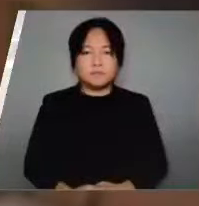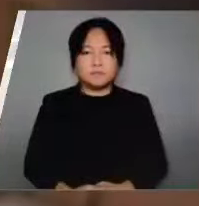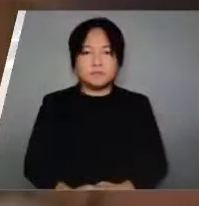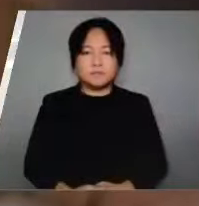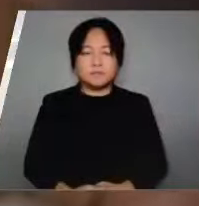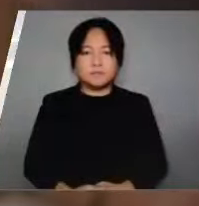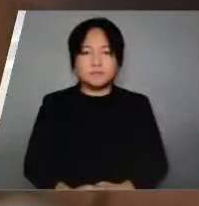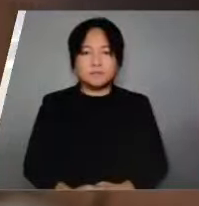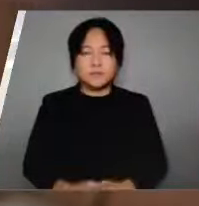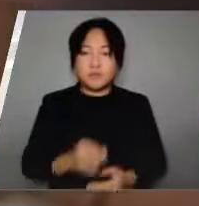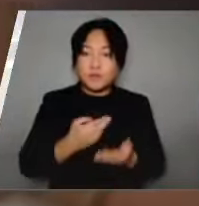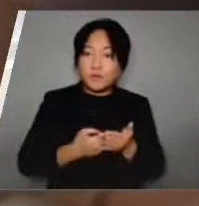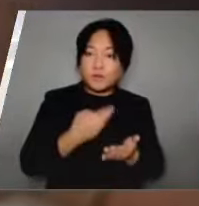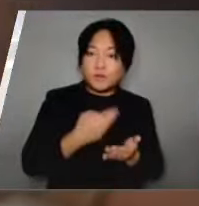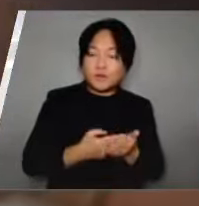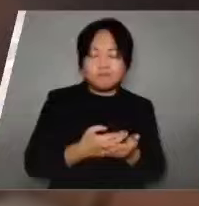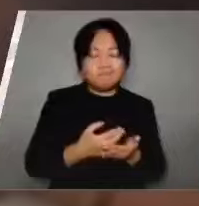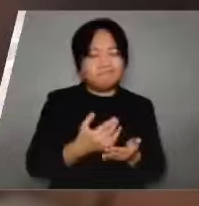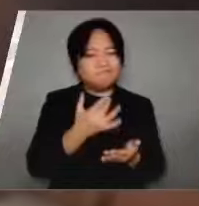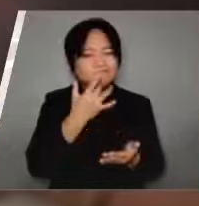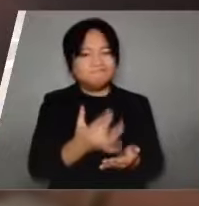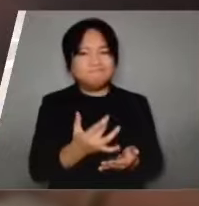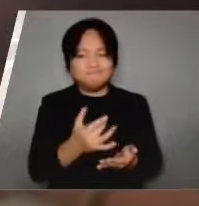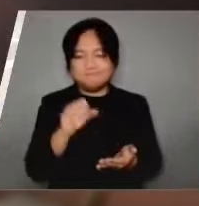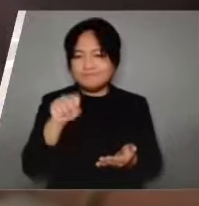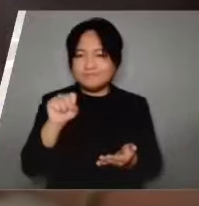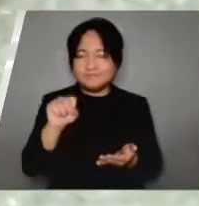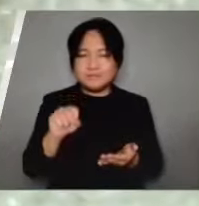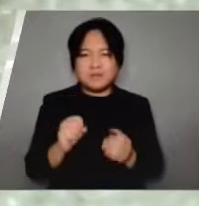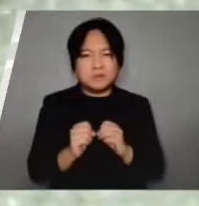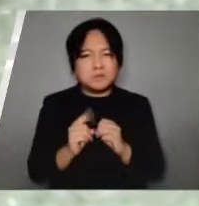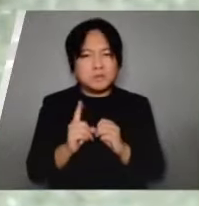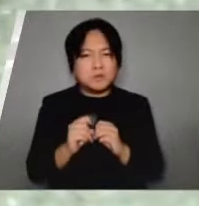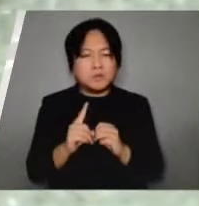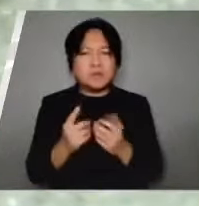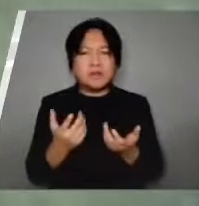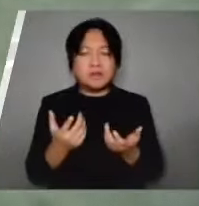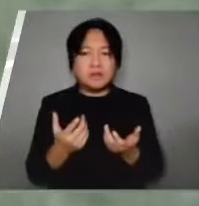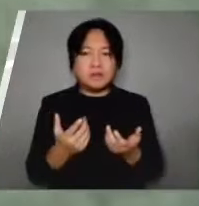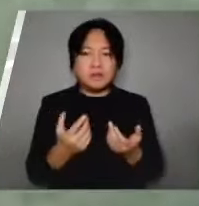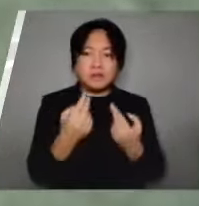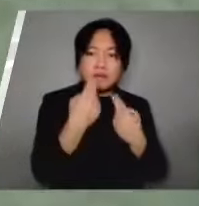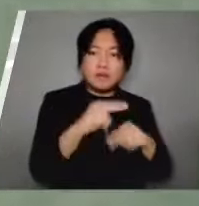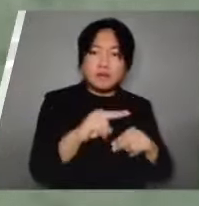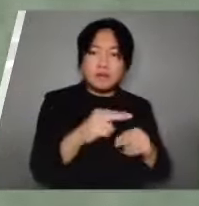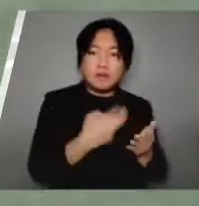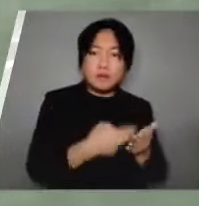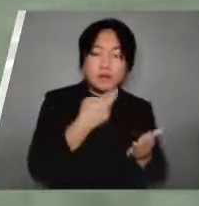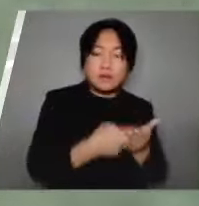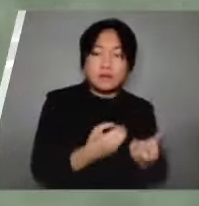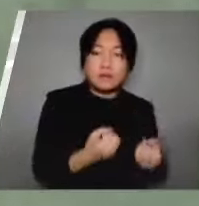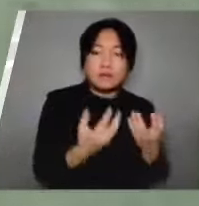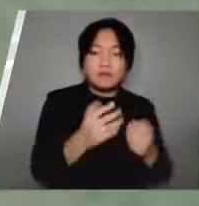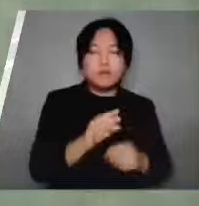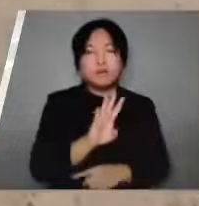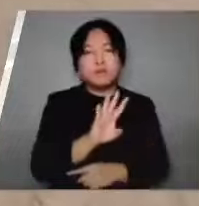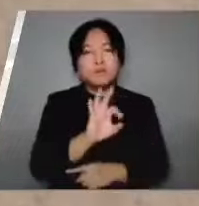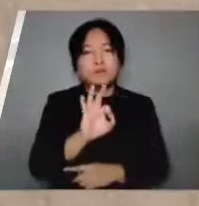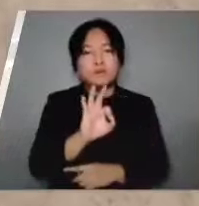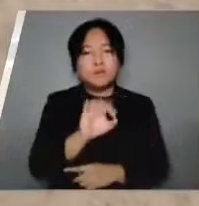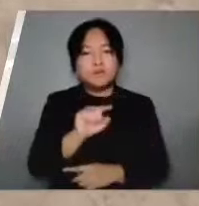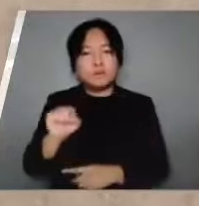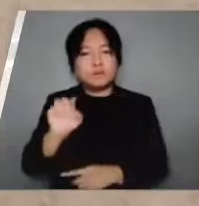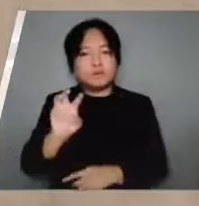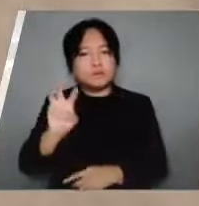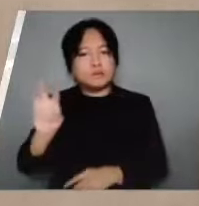Rice is life, pero maraming napapaatras sa Anli Rice. Ngayon naglalaro sa 49 hanggang 66 pesos kada kilo ng bigas batay